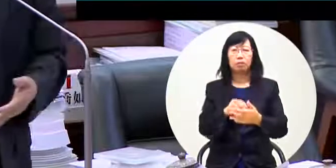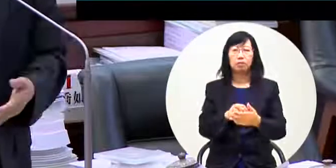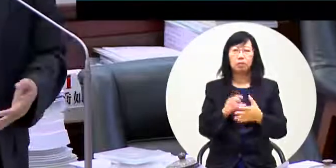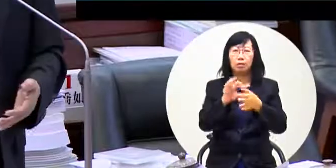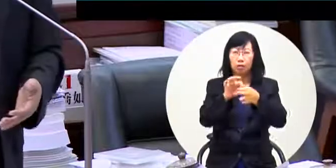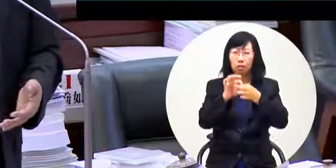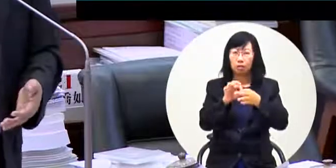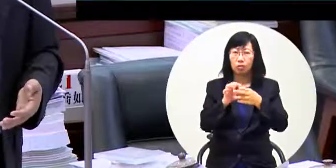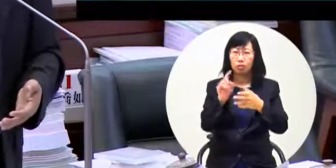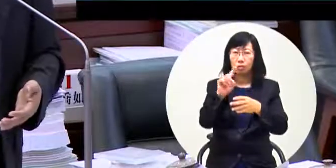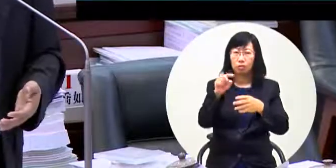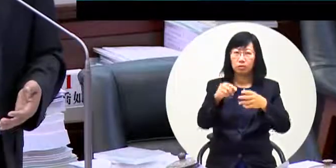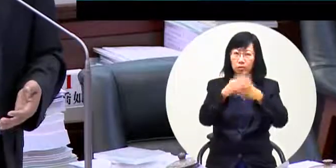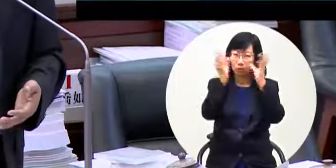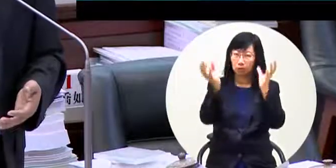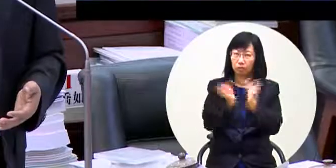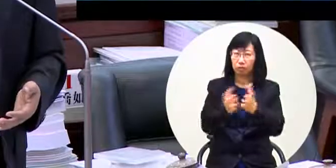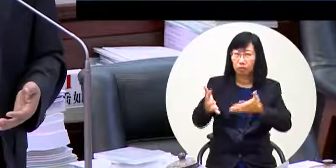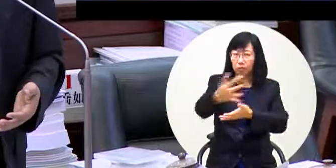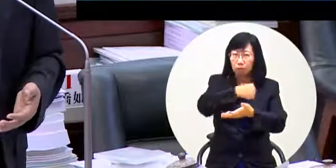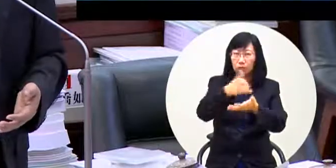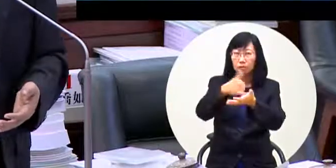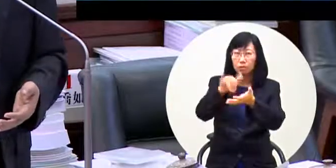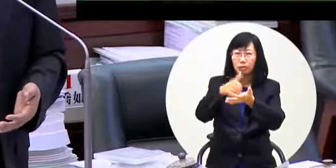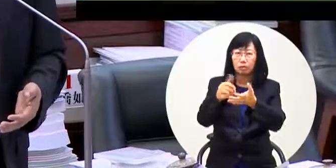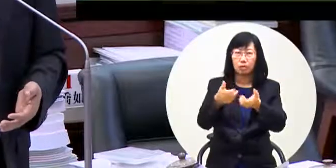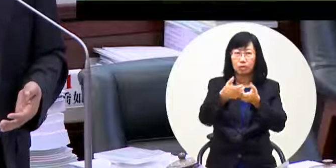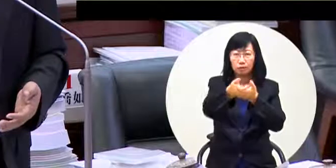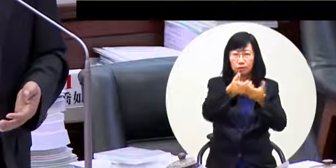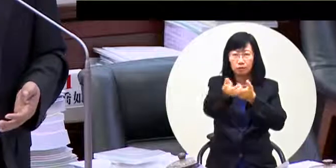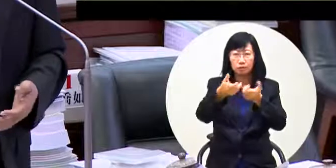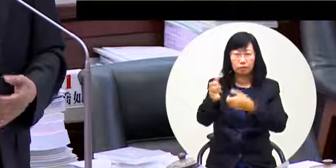愈少的，我想这个地方品质最差，